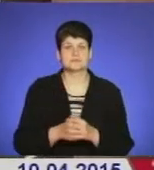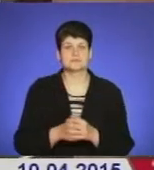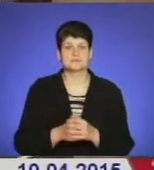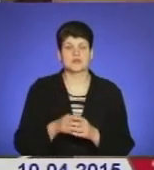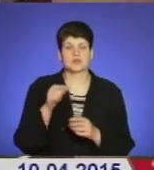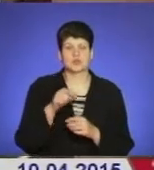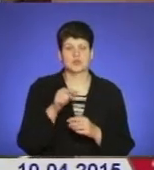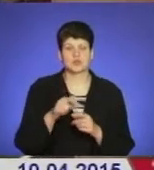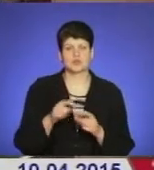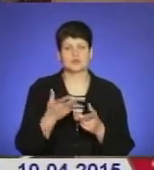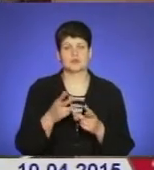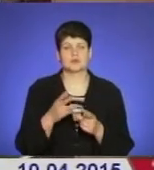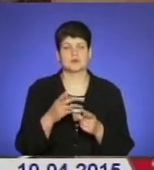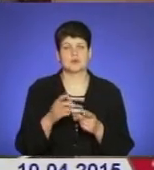Тут